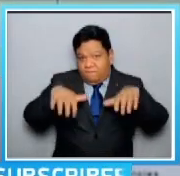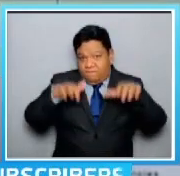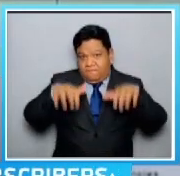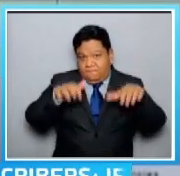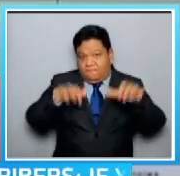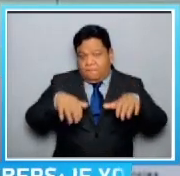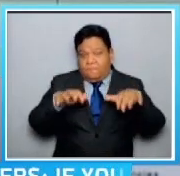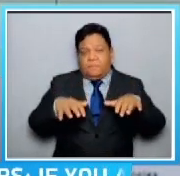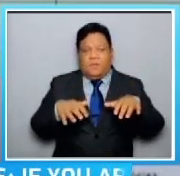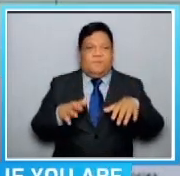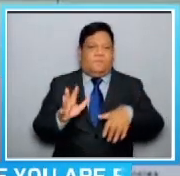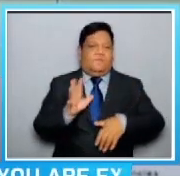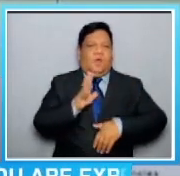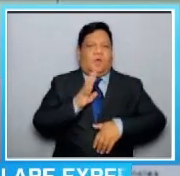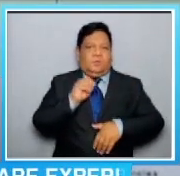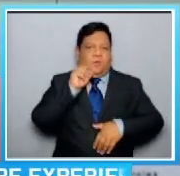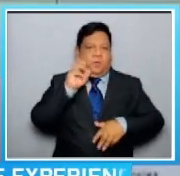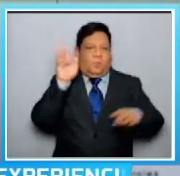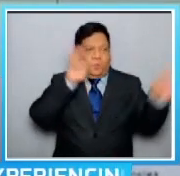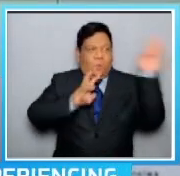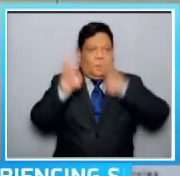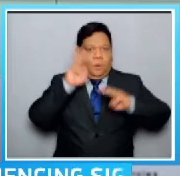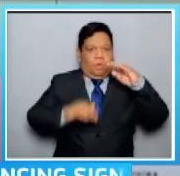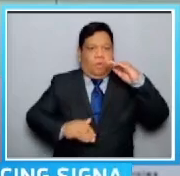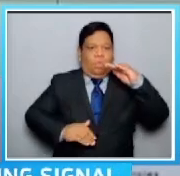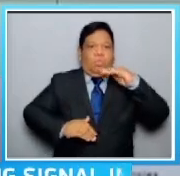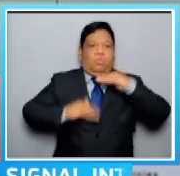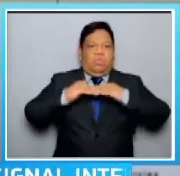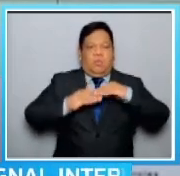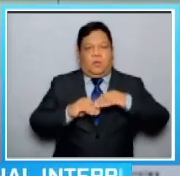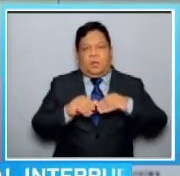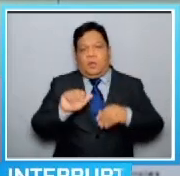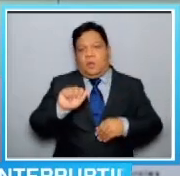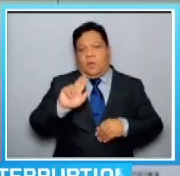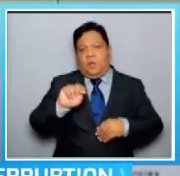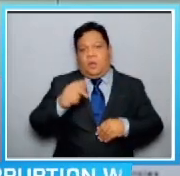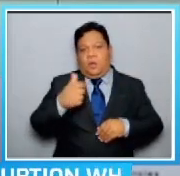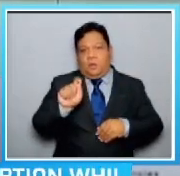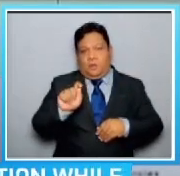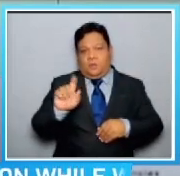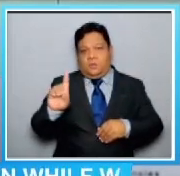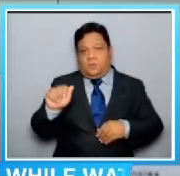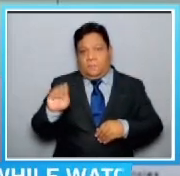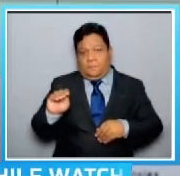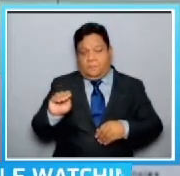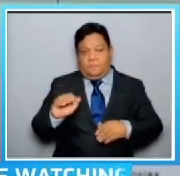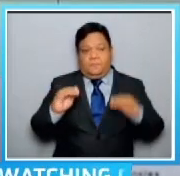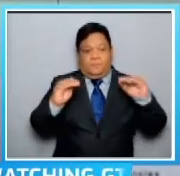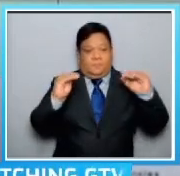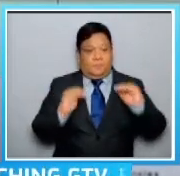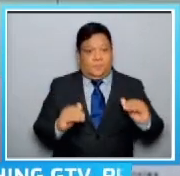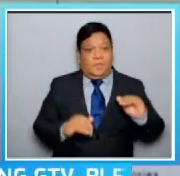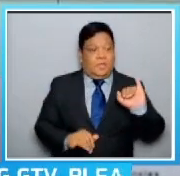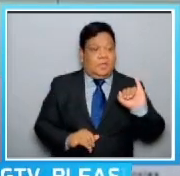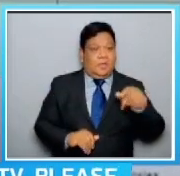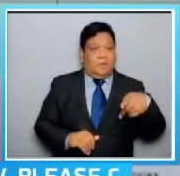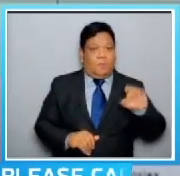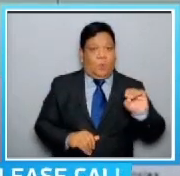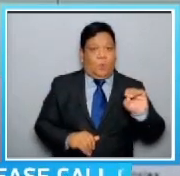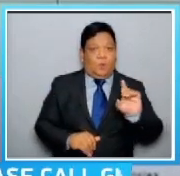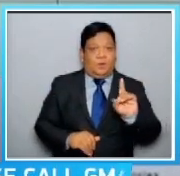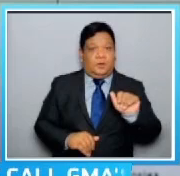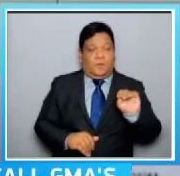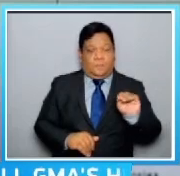tayo mangangamba na mag-o-open yung angat dam. And then, ang IPO, nasa